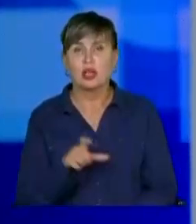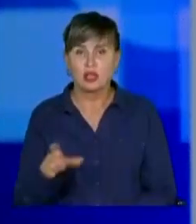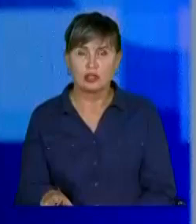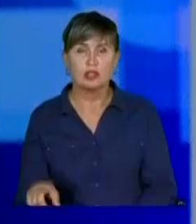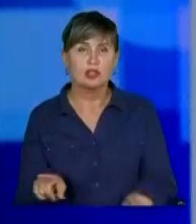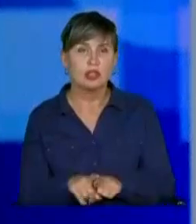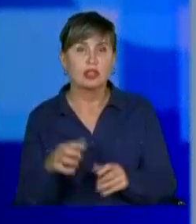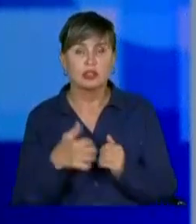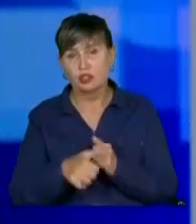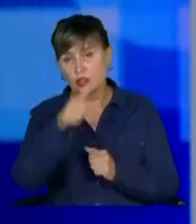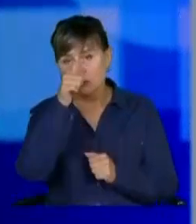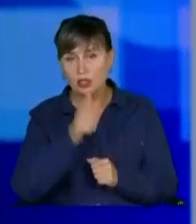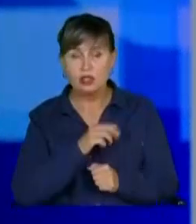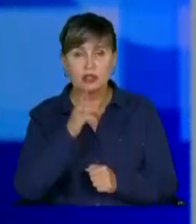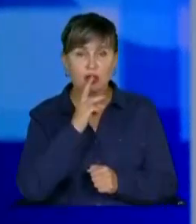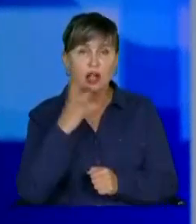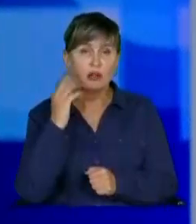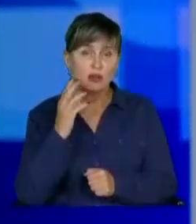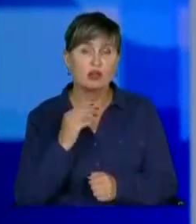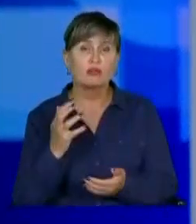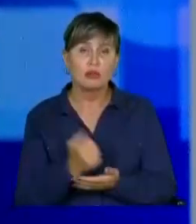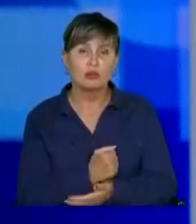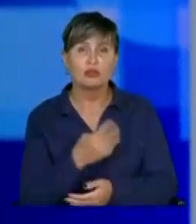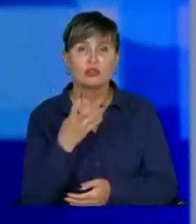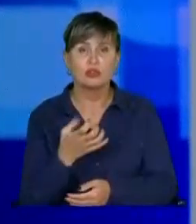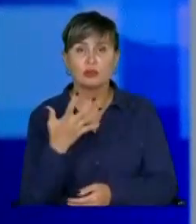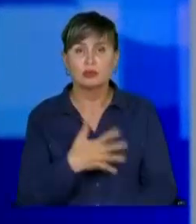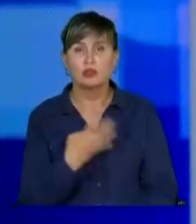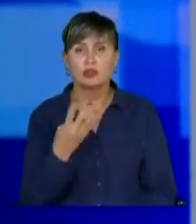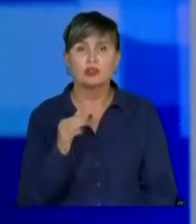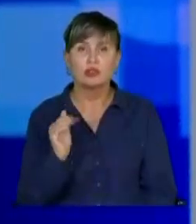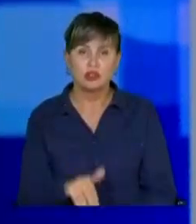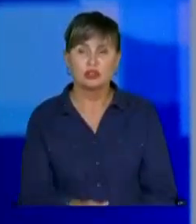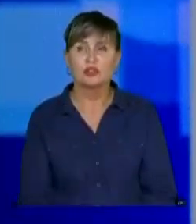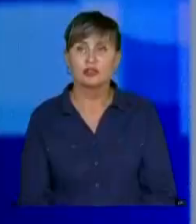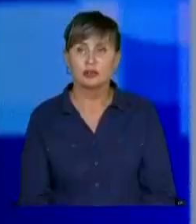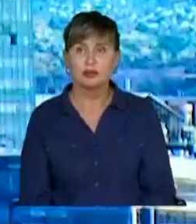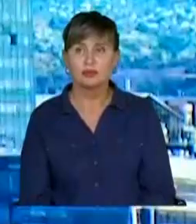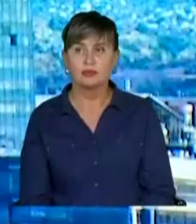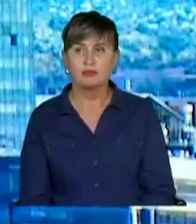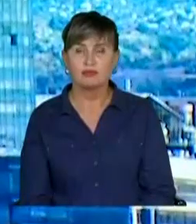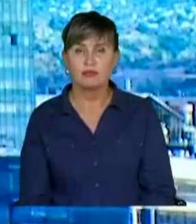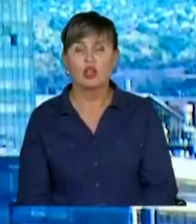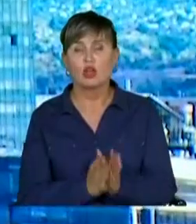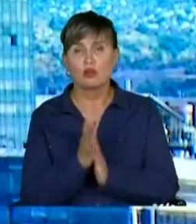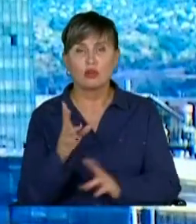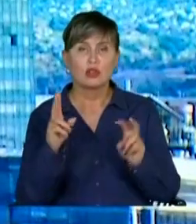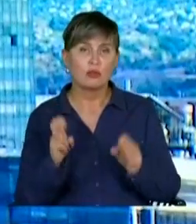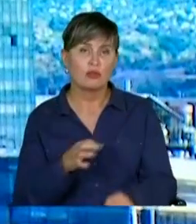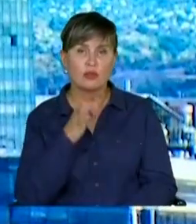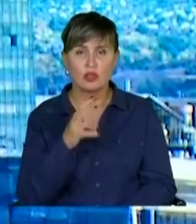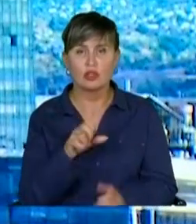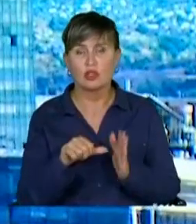Так, среднемесячная заработная плата алматинца составила 454 тысячи тенге с ростом в номинальном выражении